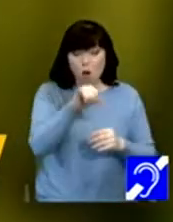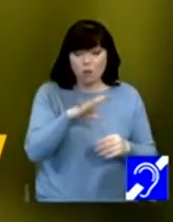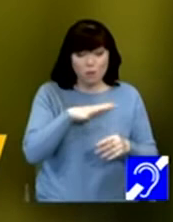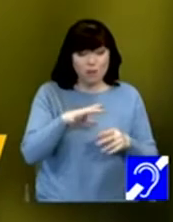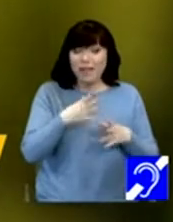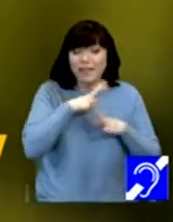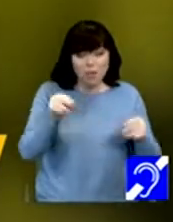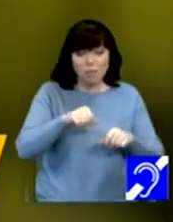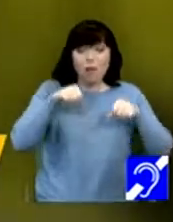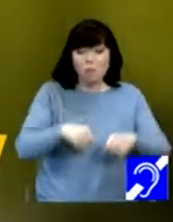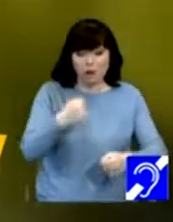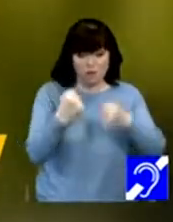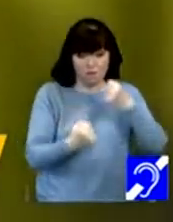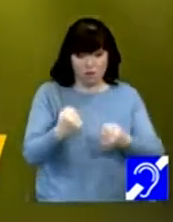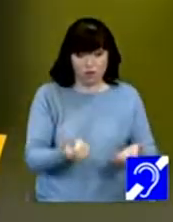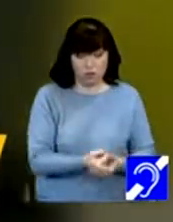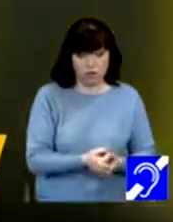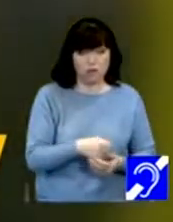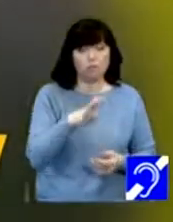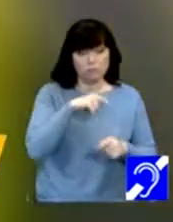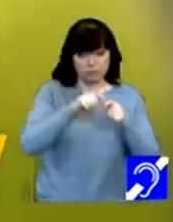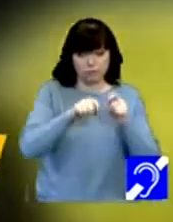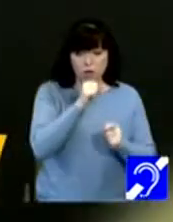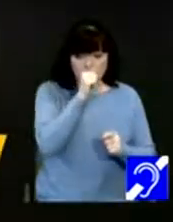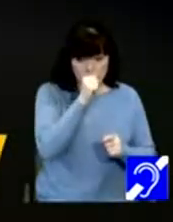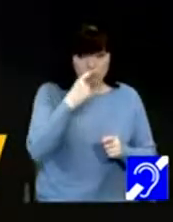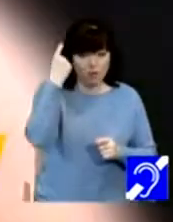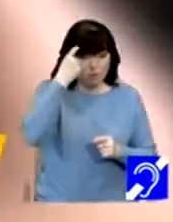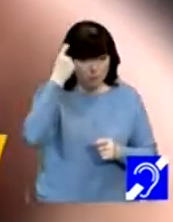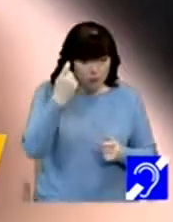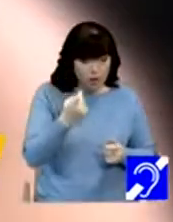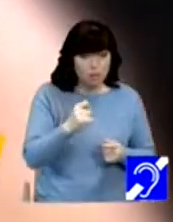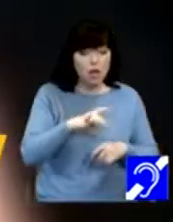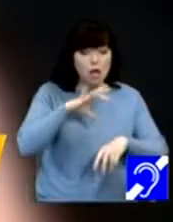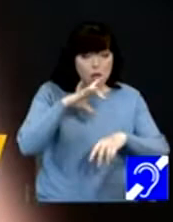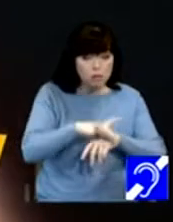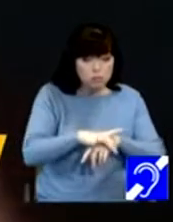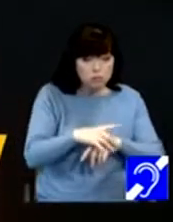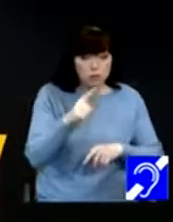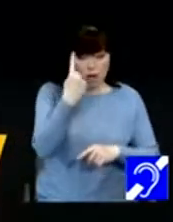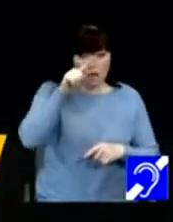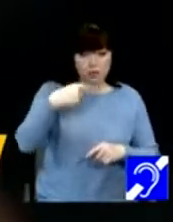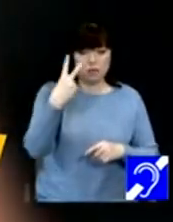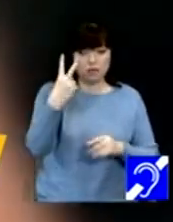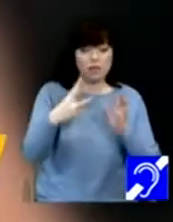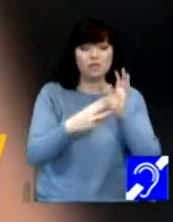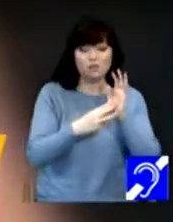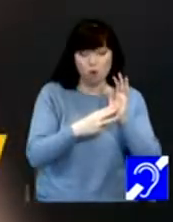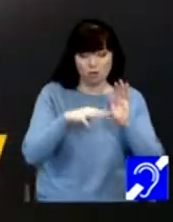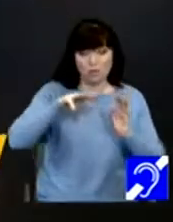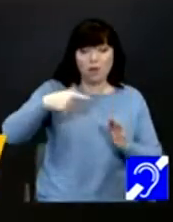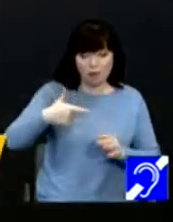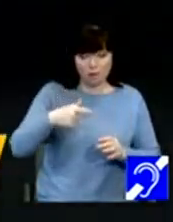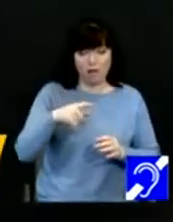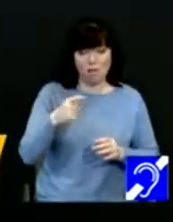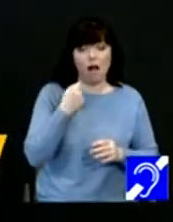privat de dreptul de a conduce. El a fost supus testului alcooscopic, iar rezultatul a fost de 1,28 miligrame